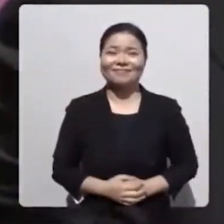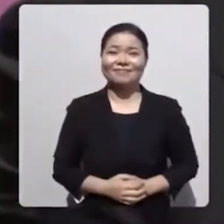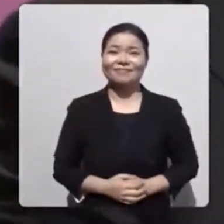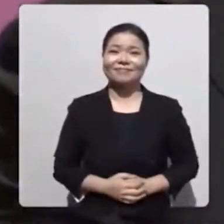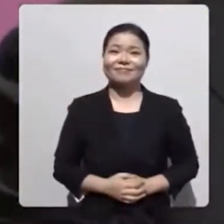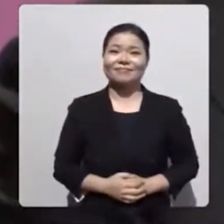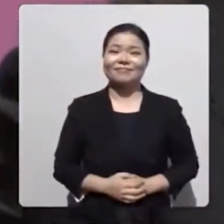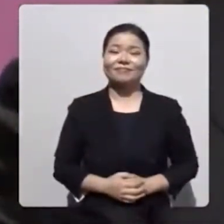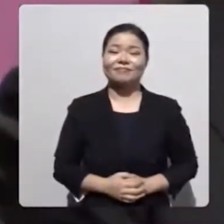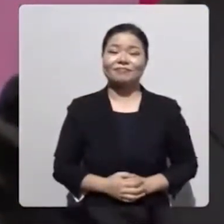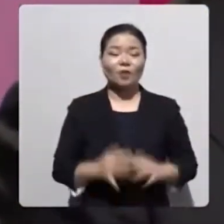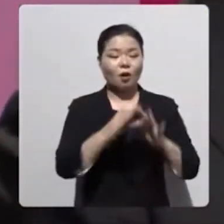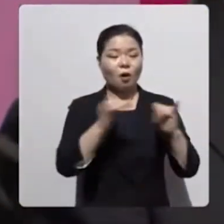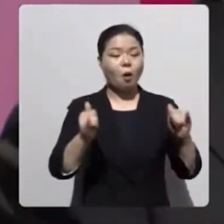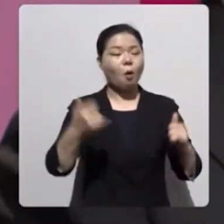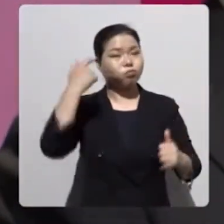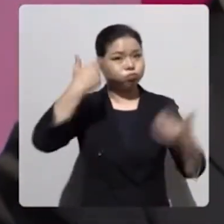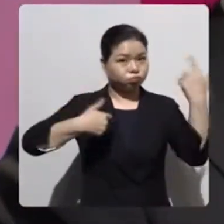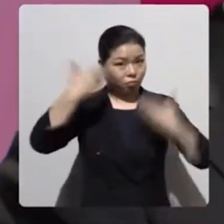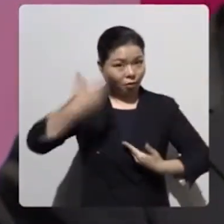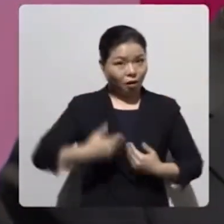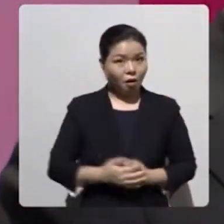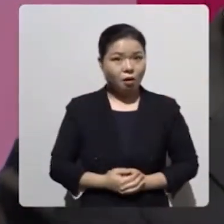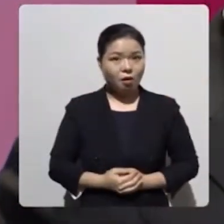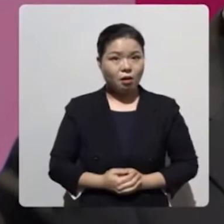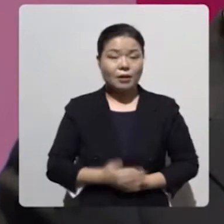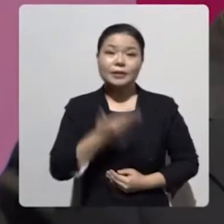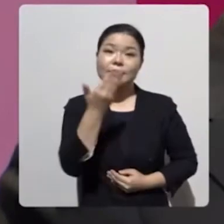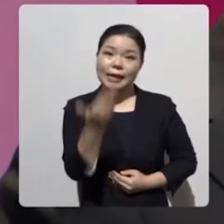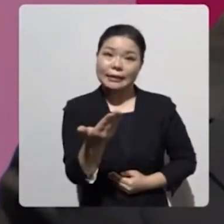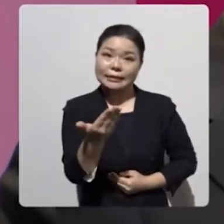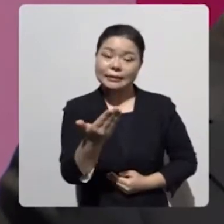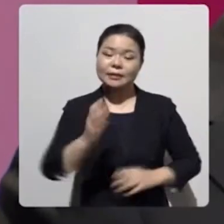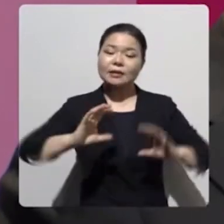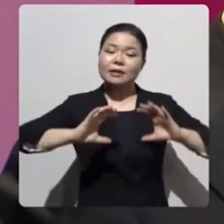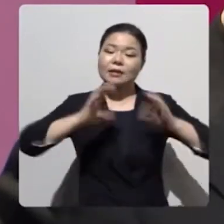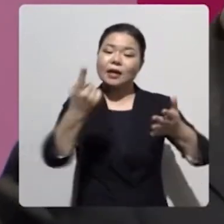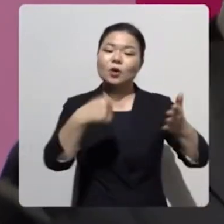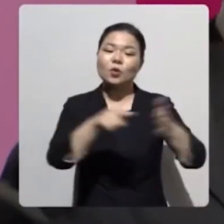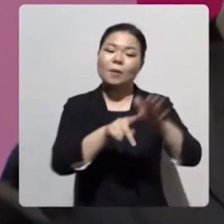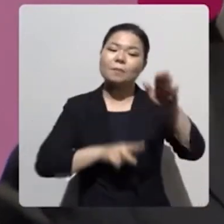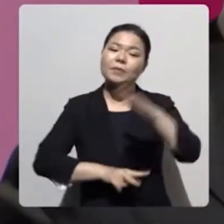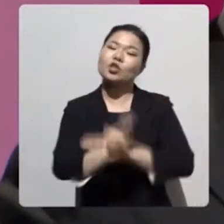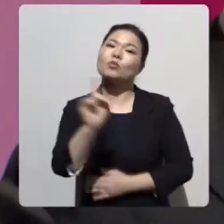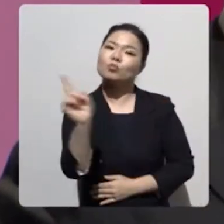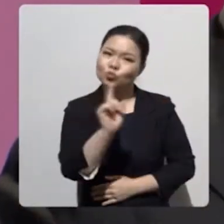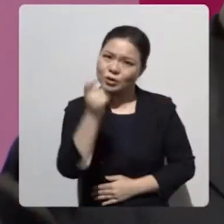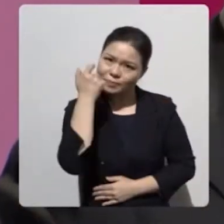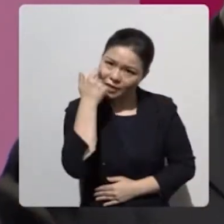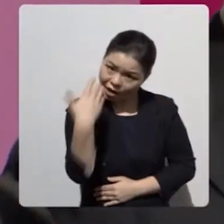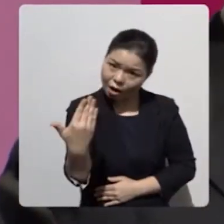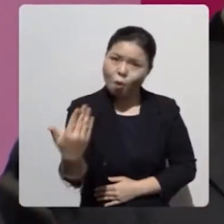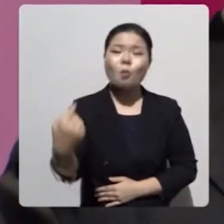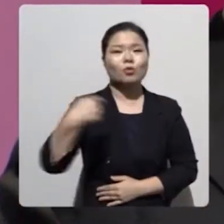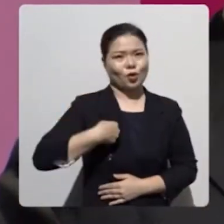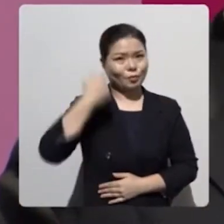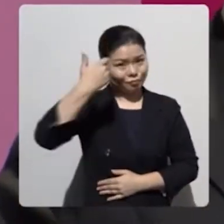많은 분들은 묻습니다. 당신은 어떠한 국가 비전을 제시할 것이냐고.